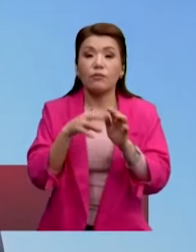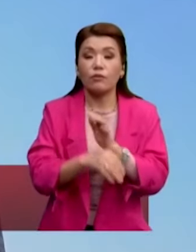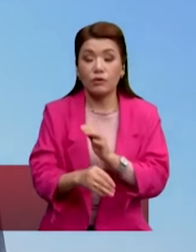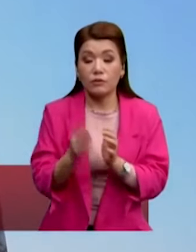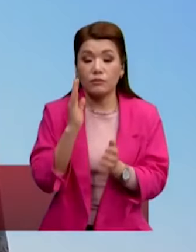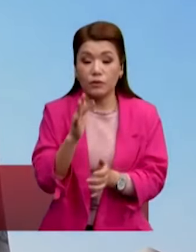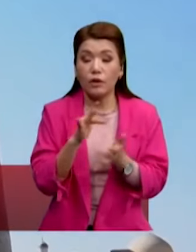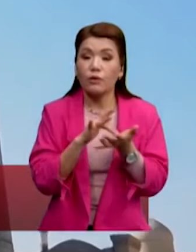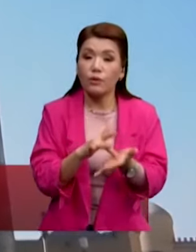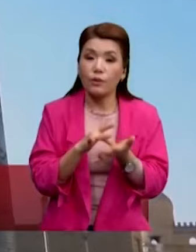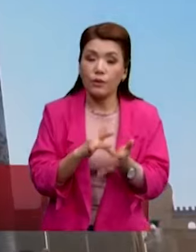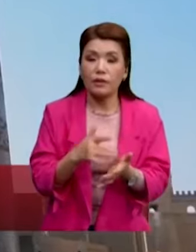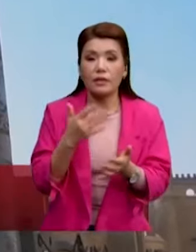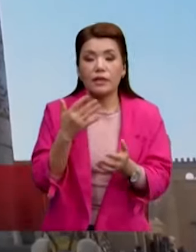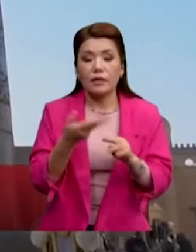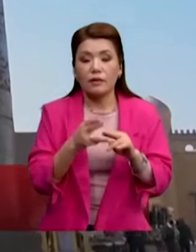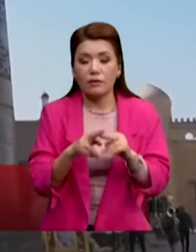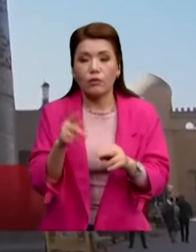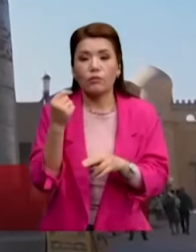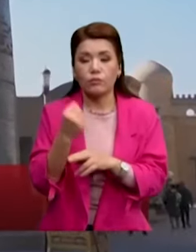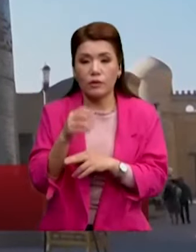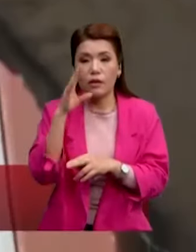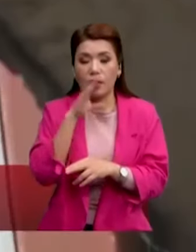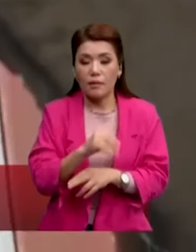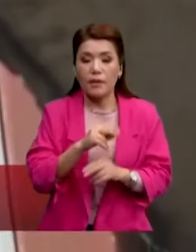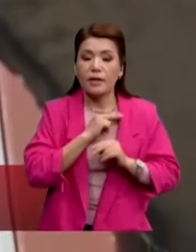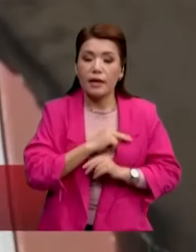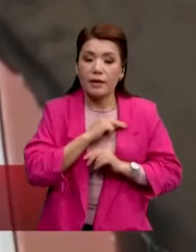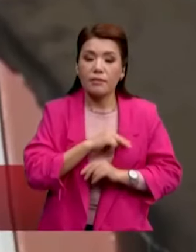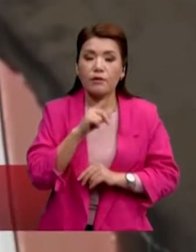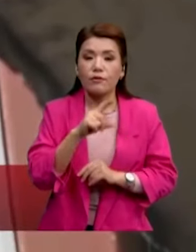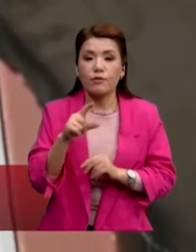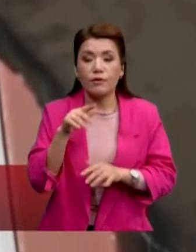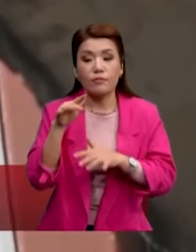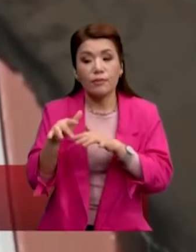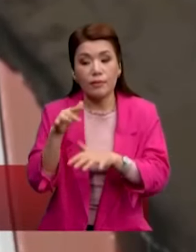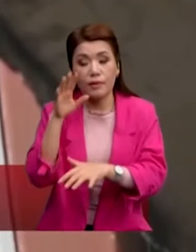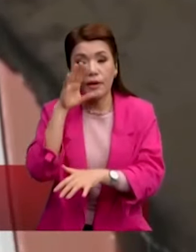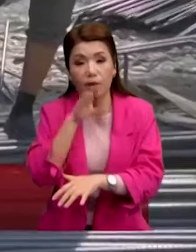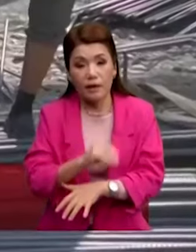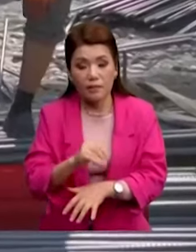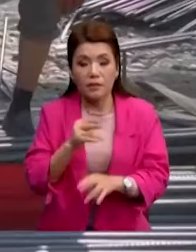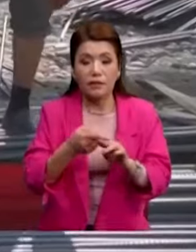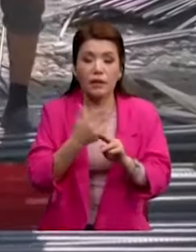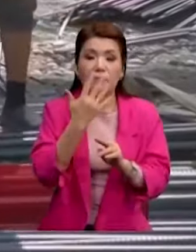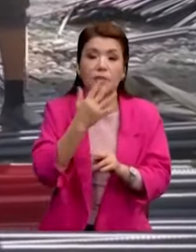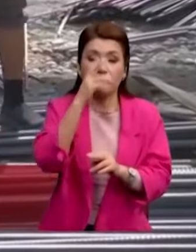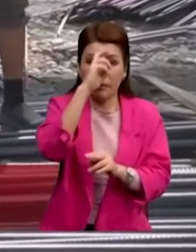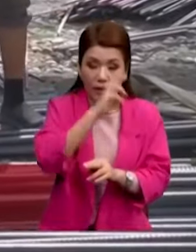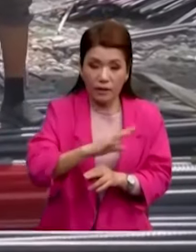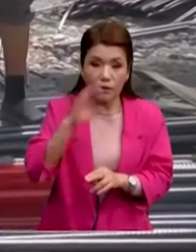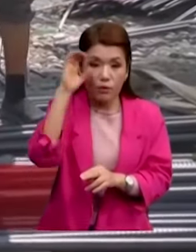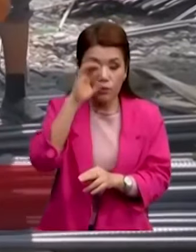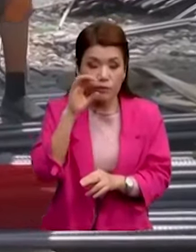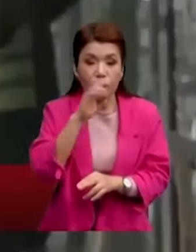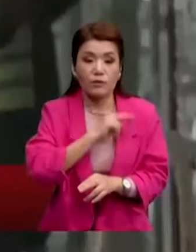қосылса, туризм жеңіл өнеркәсіп ісінде ұтатыны даусыз, еңбек мигранттарына да жол ашылады. Одаққа мүше 5 мемлекетте өзбек